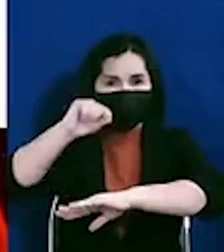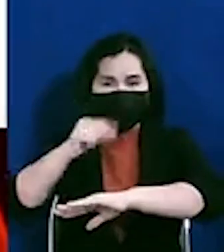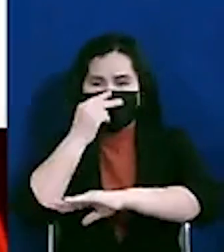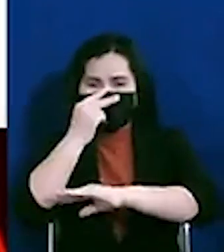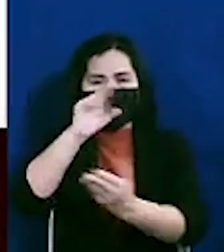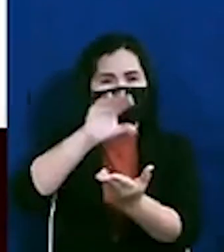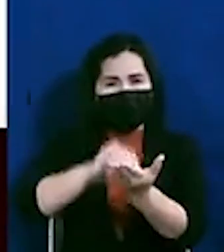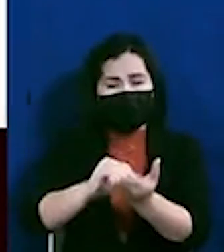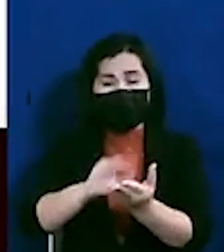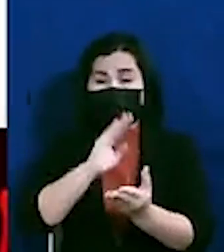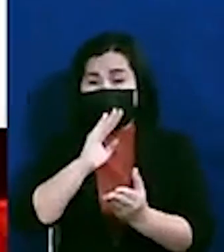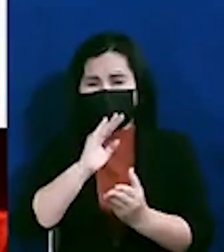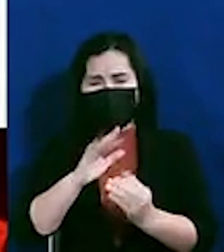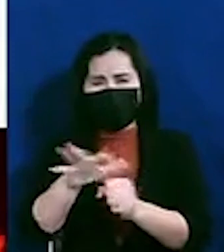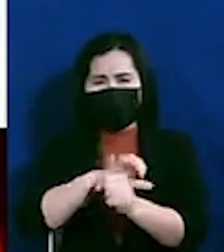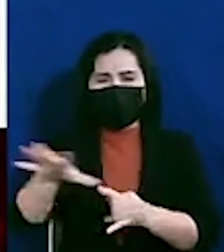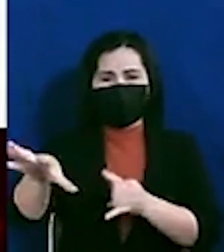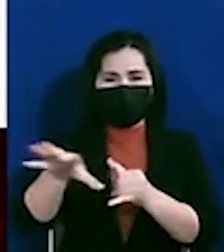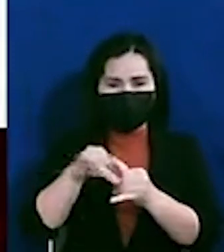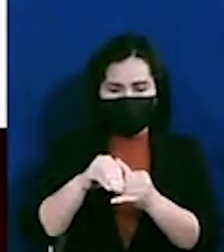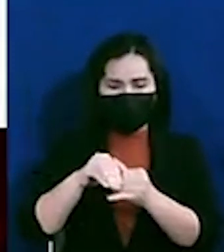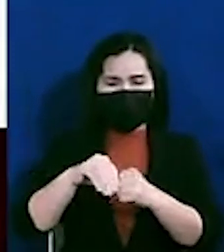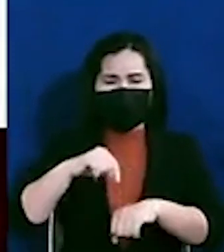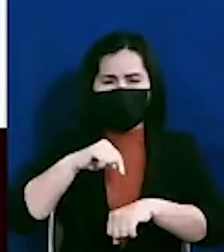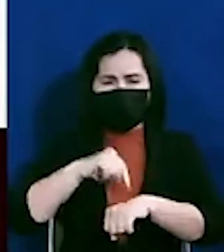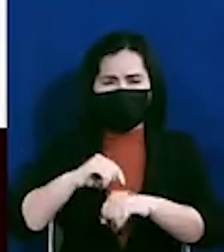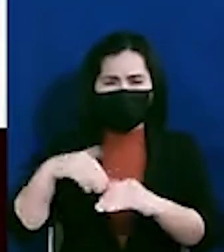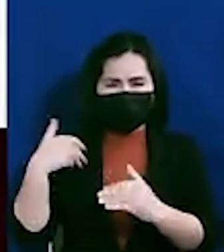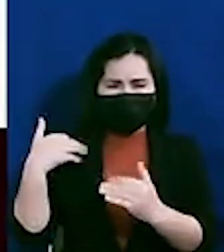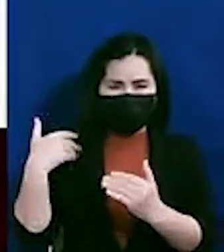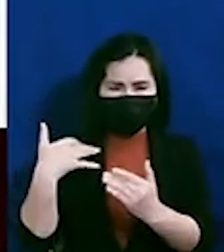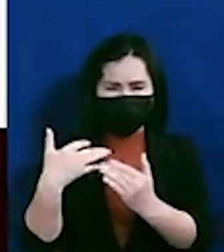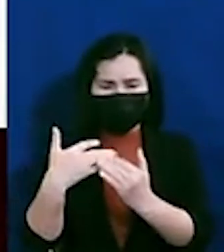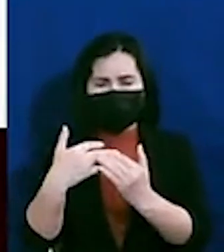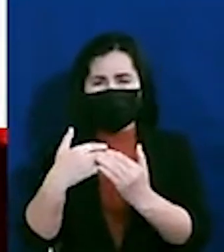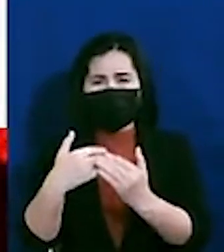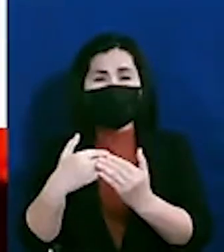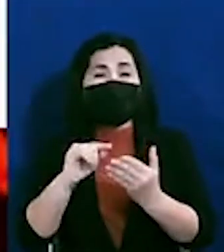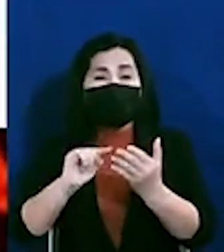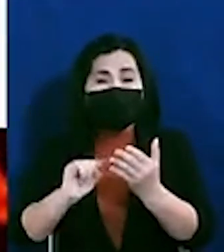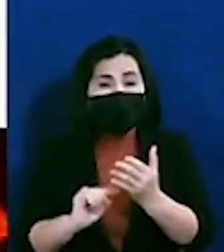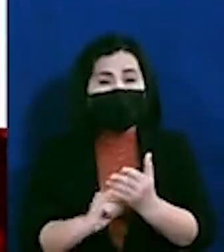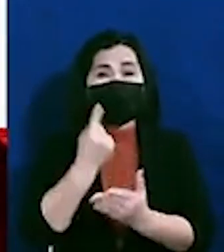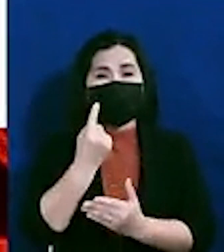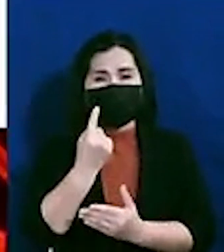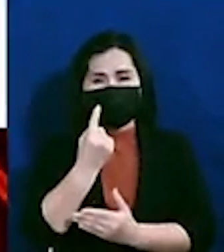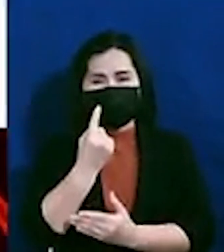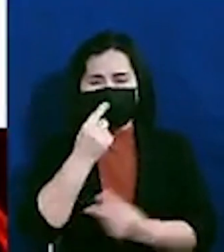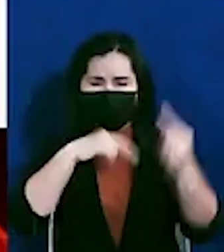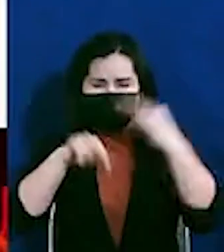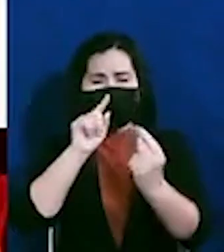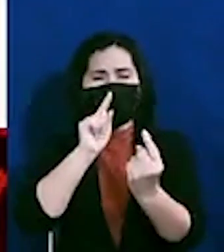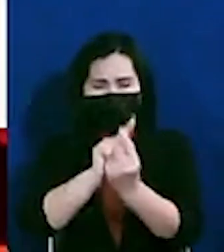รับเชื้อไวรัสเข้าไปเนี่ยนะครับก็จะใช้เวลาหนึ่งนะครับในการที่จะมีสิ่งที่คิดว่าการตรวจ